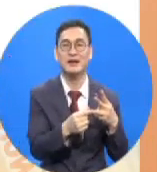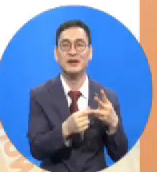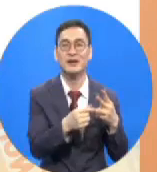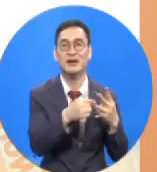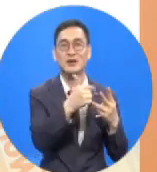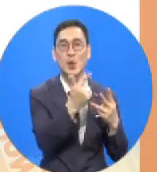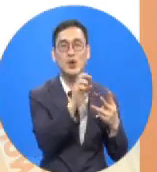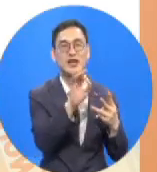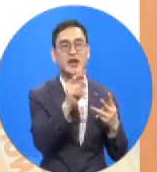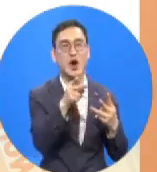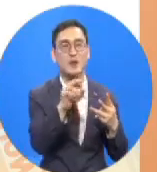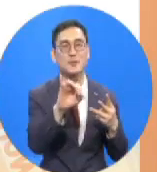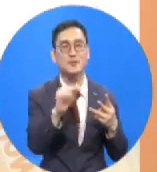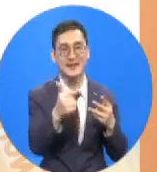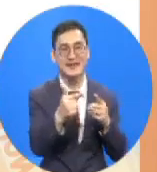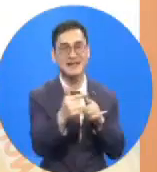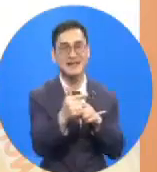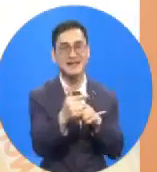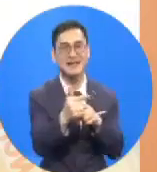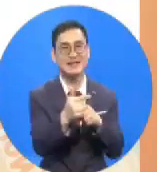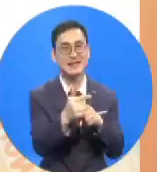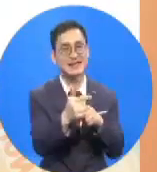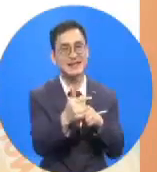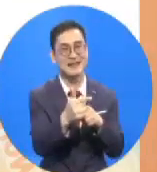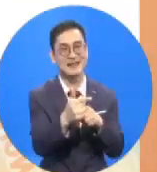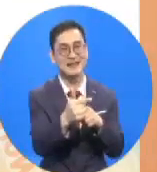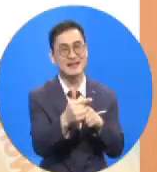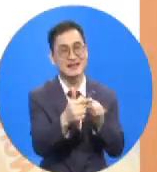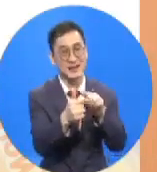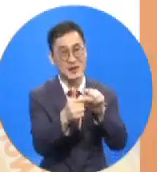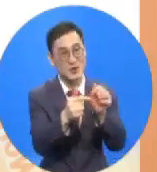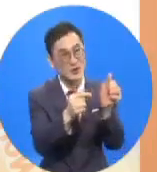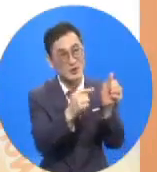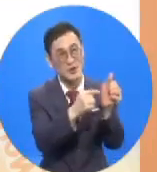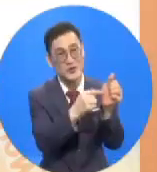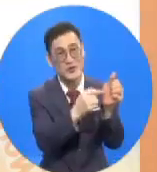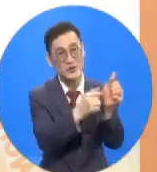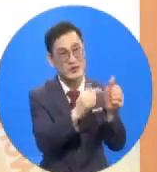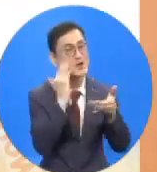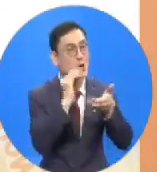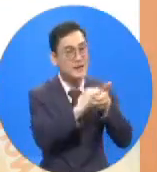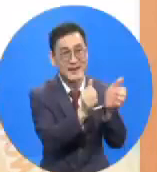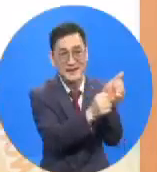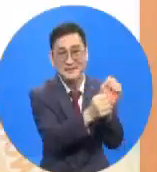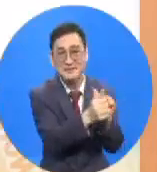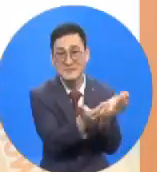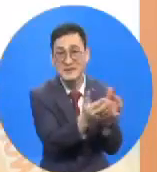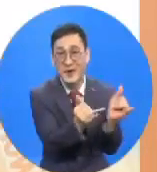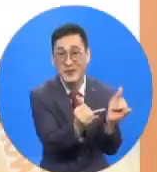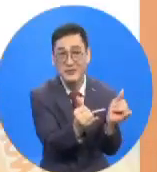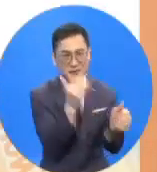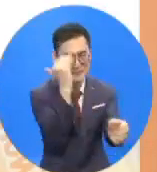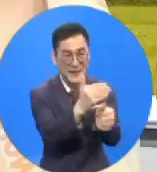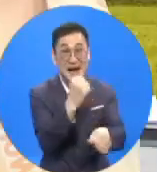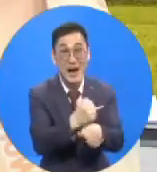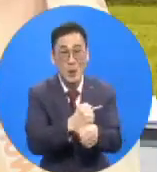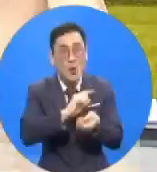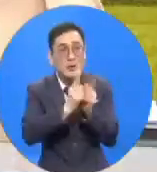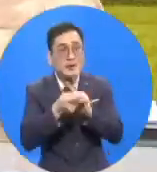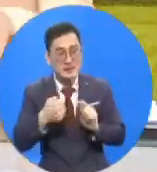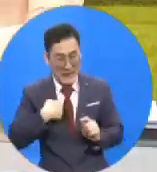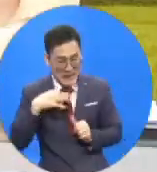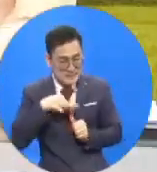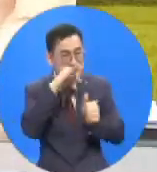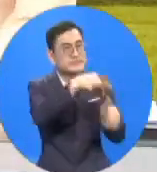하시어 지닌 좋은 하실수 주옵소서 후 날이라는 본인을 스스로 예언 해야 하는 내용을 담고 있습니다 4 이은 장면이 뭐